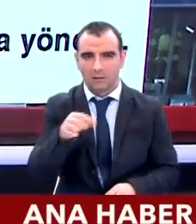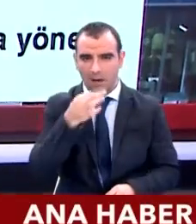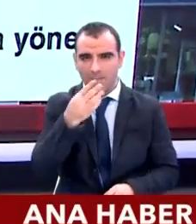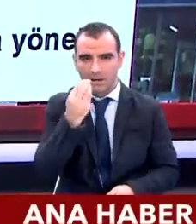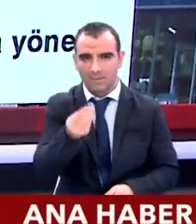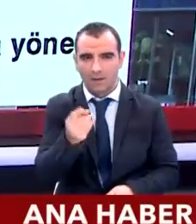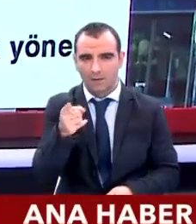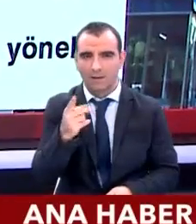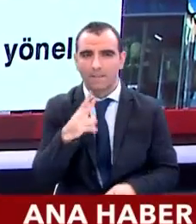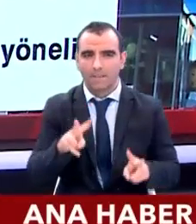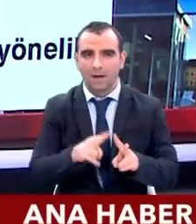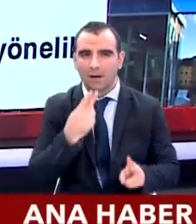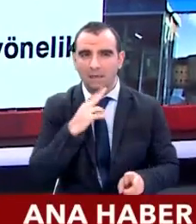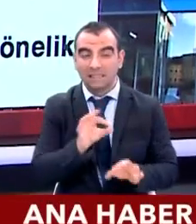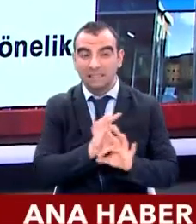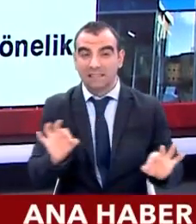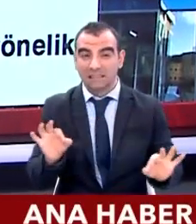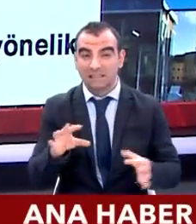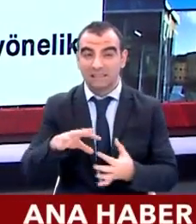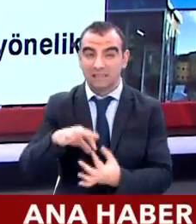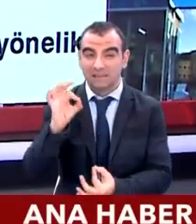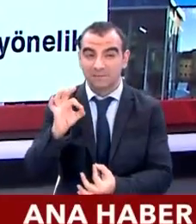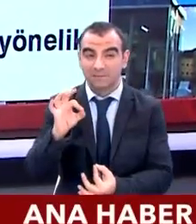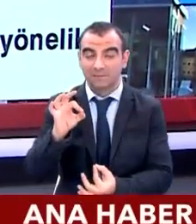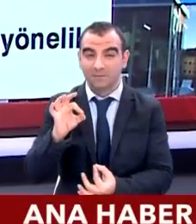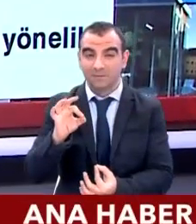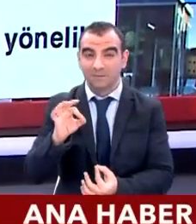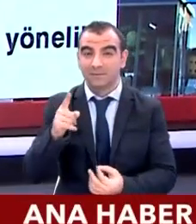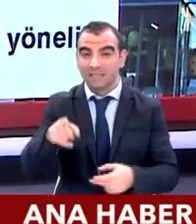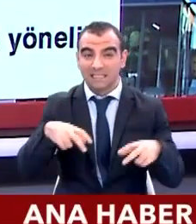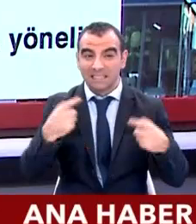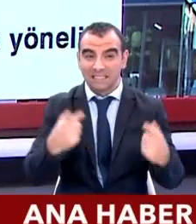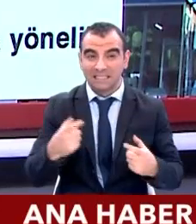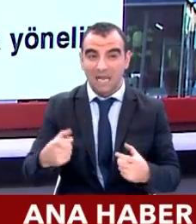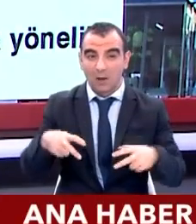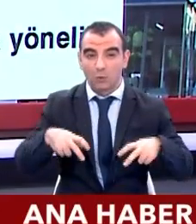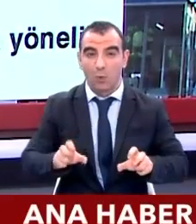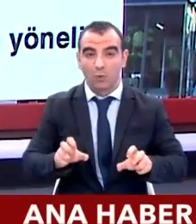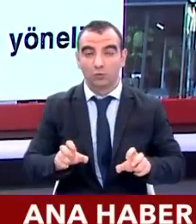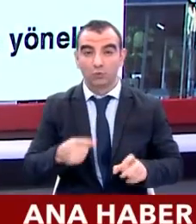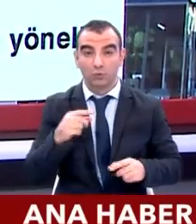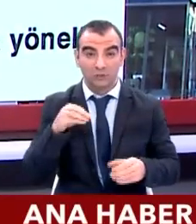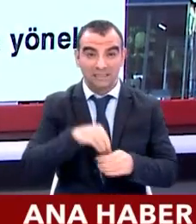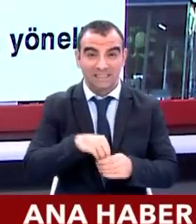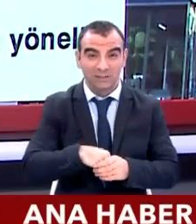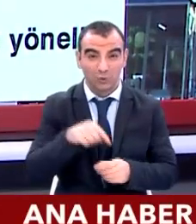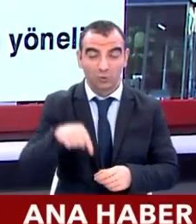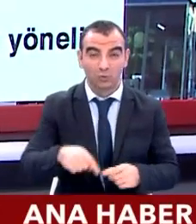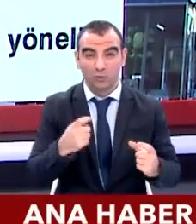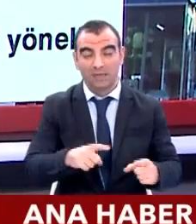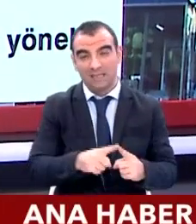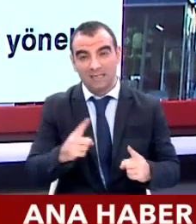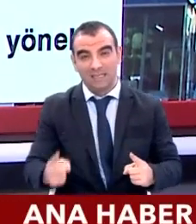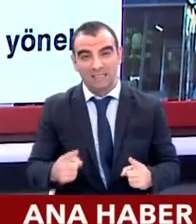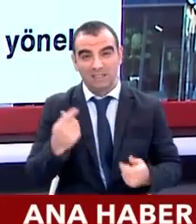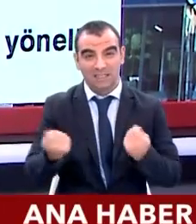akşemselerin söyledikleri hiç kimse makam mevki koltuk hırsı için şu ana kadar inşa edilen